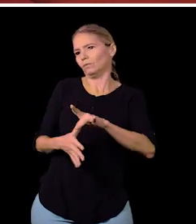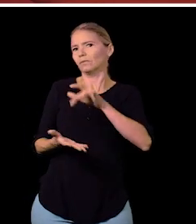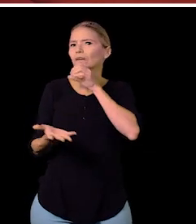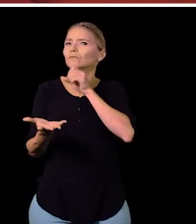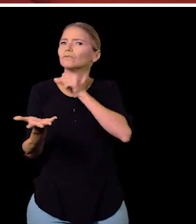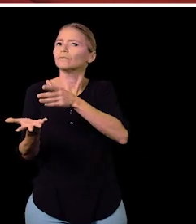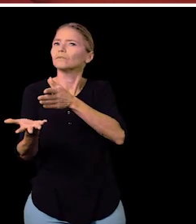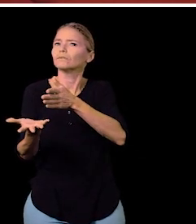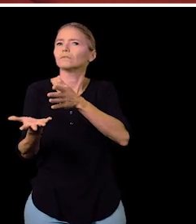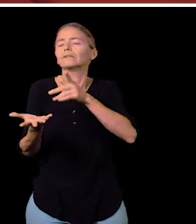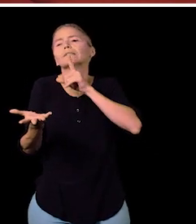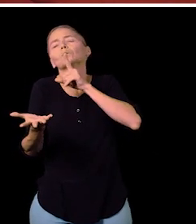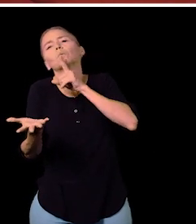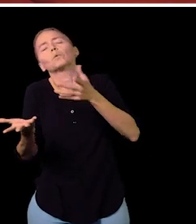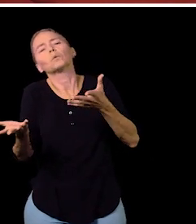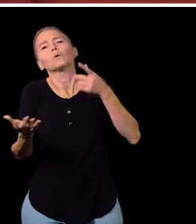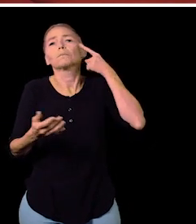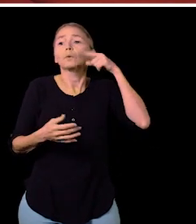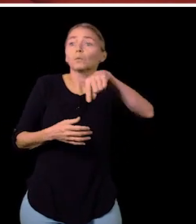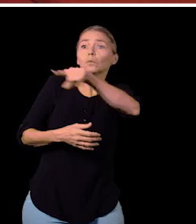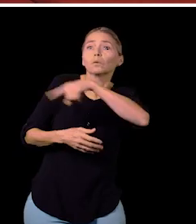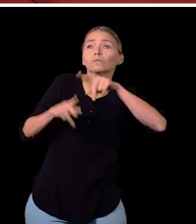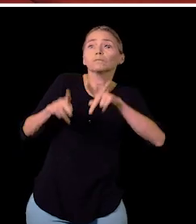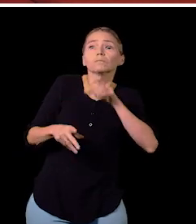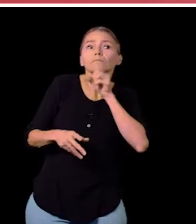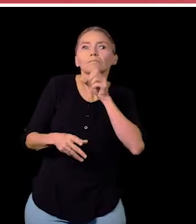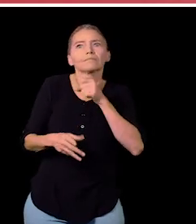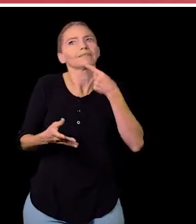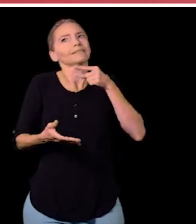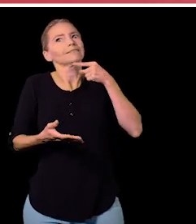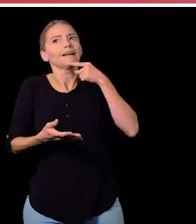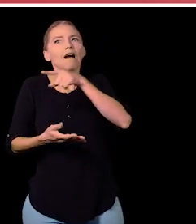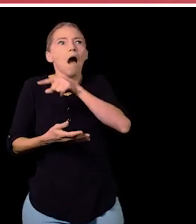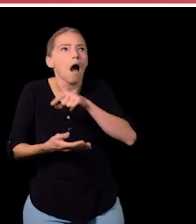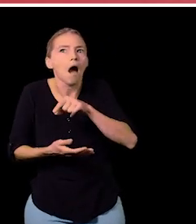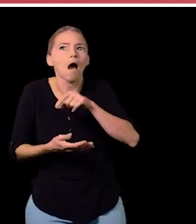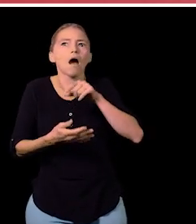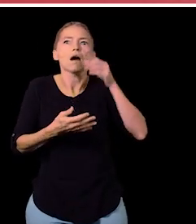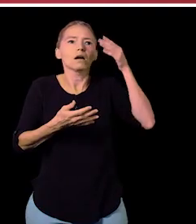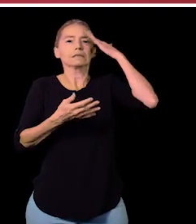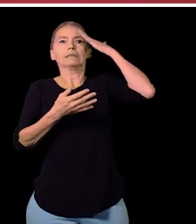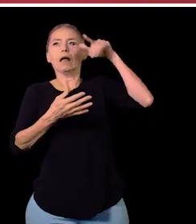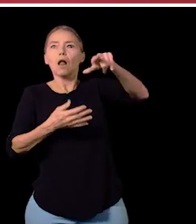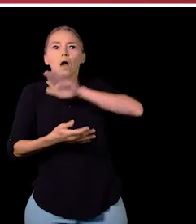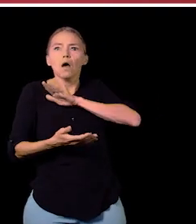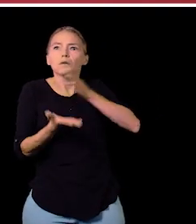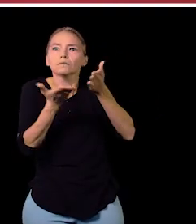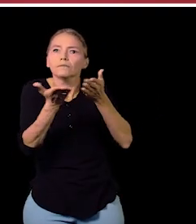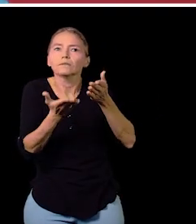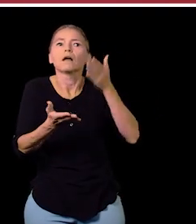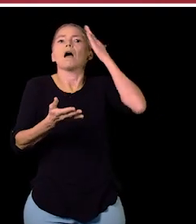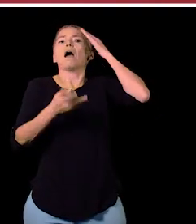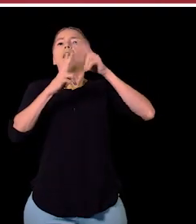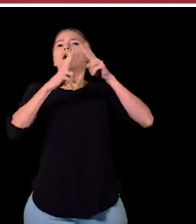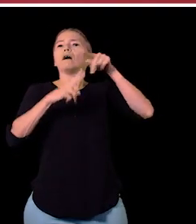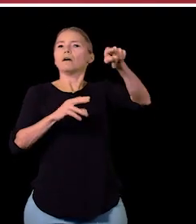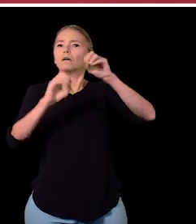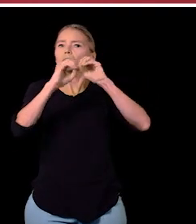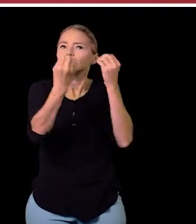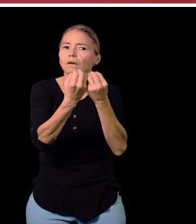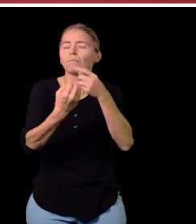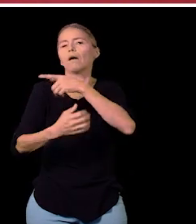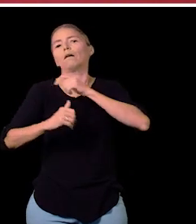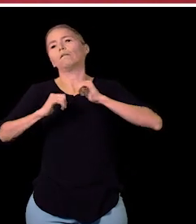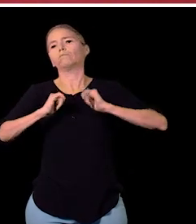aînés, bien, c'est particulièrement intéressant s'ils connaissent ces services-là, puis les organismes qui les offrent. Puis par extension aussi